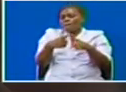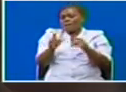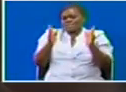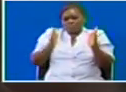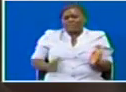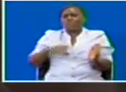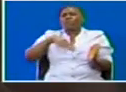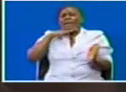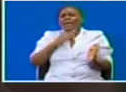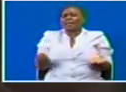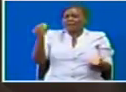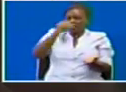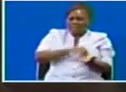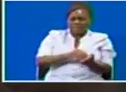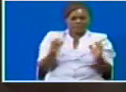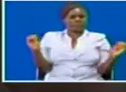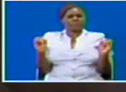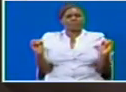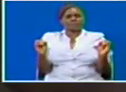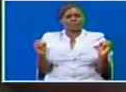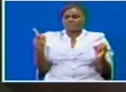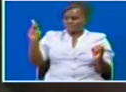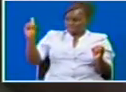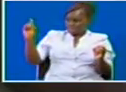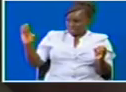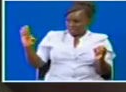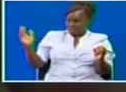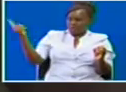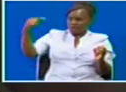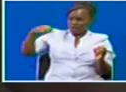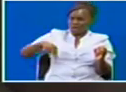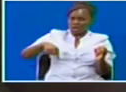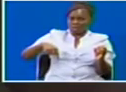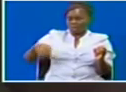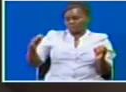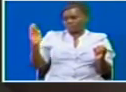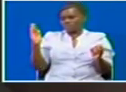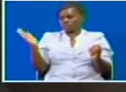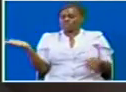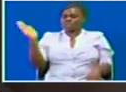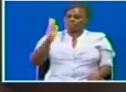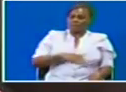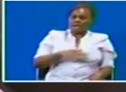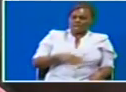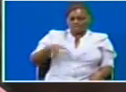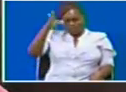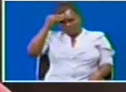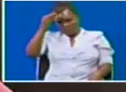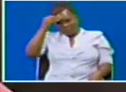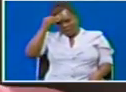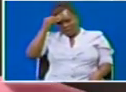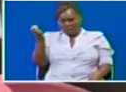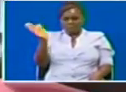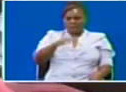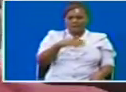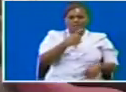bandits lazima stop at whatever cost. KDF waingie, nguvu ionekane, usalama irejee, masomo iendelee, maendeleo